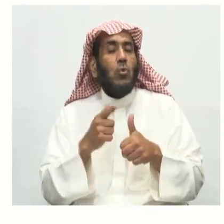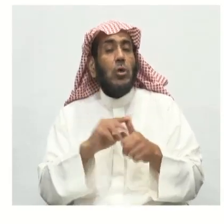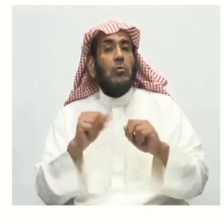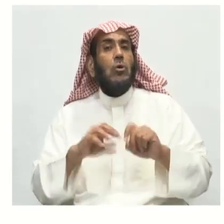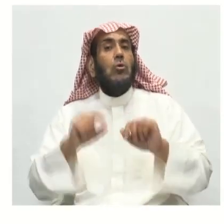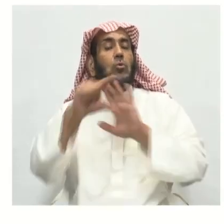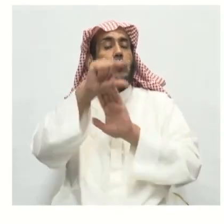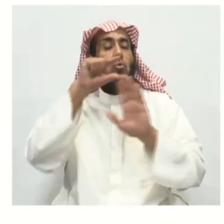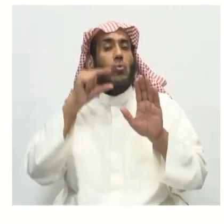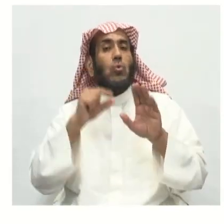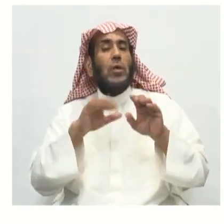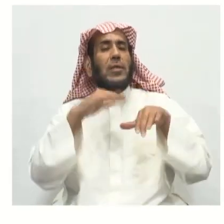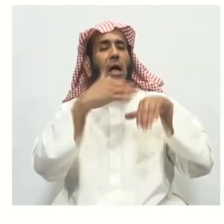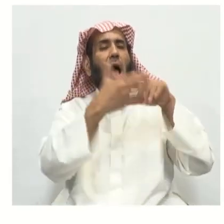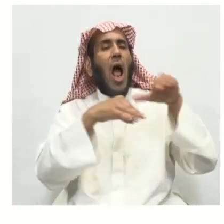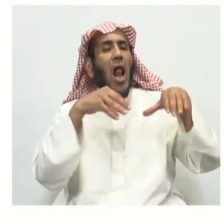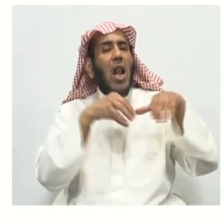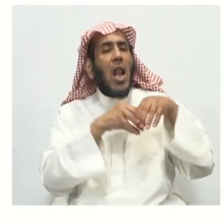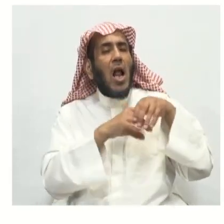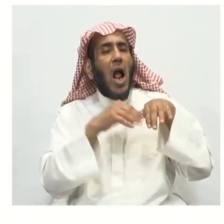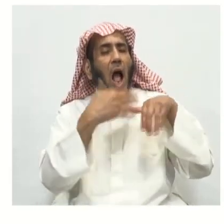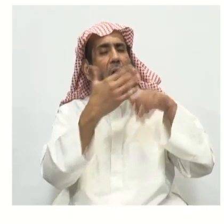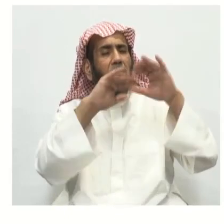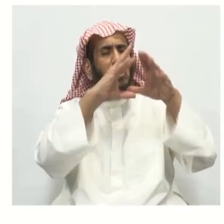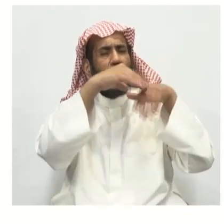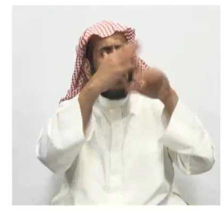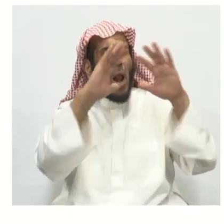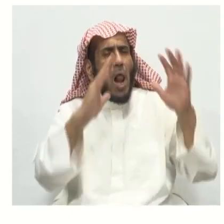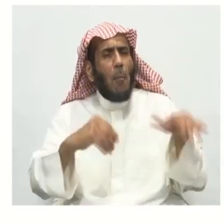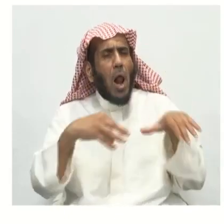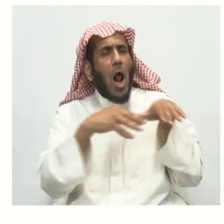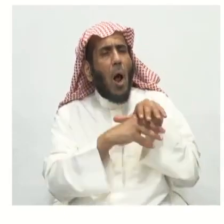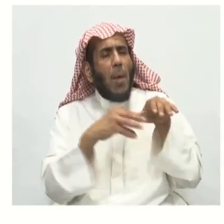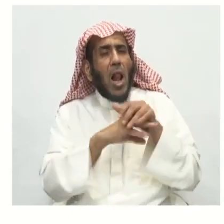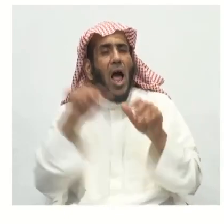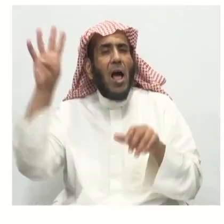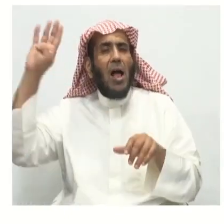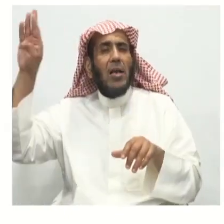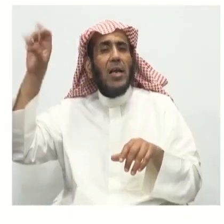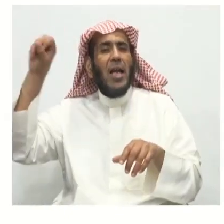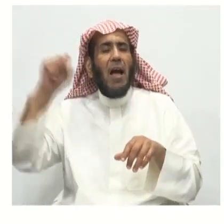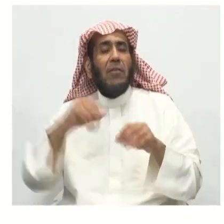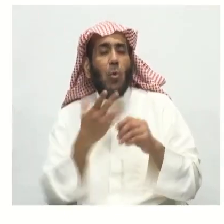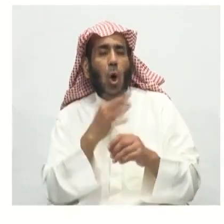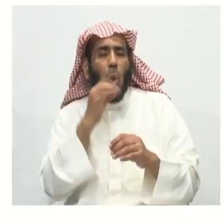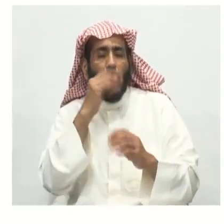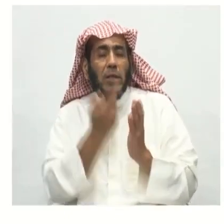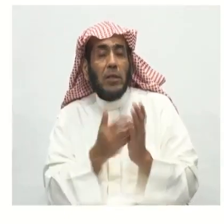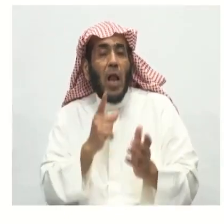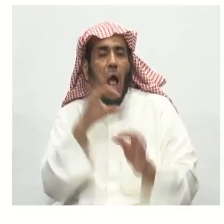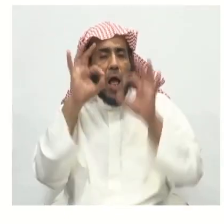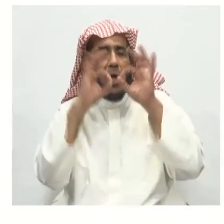الكهف يتوقع من الطلبه بعد نهايه الوحده ان يكونوا قادرين على قراءه الايات قراءه